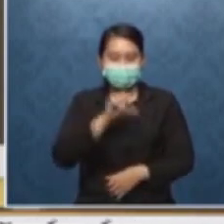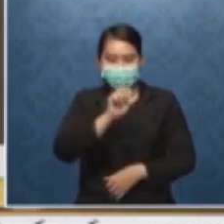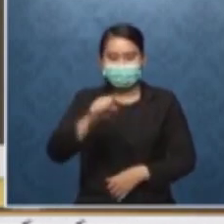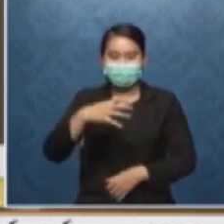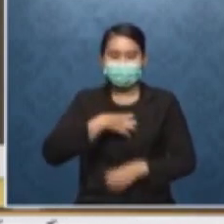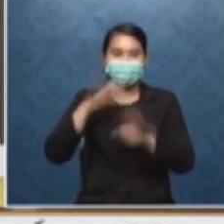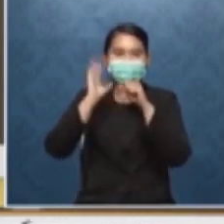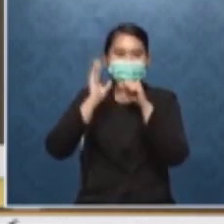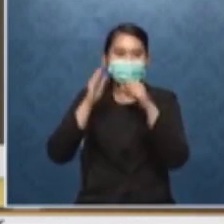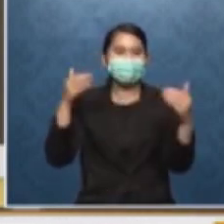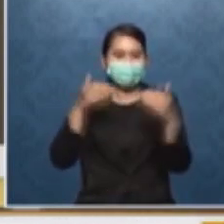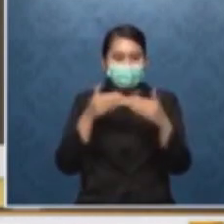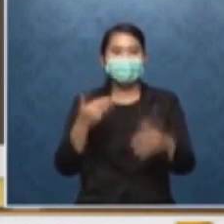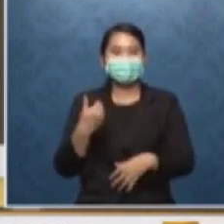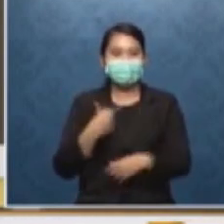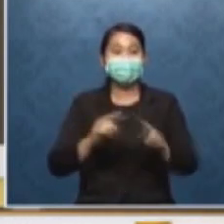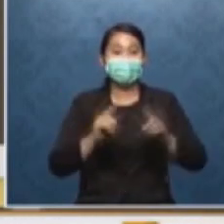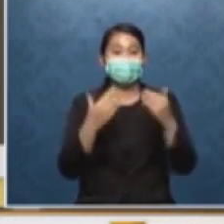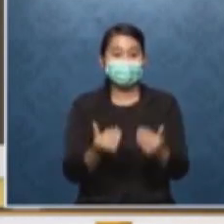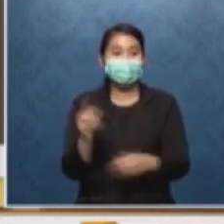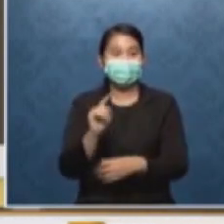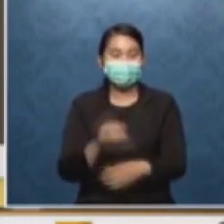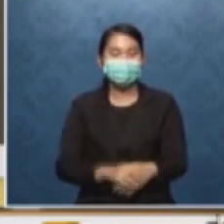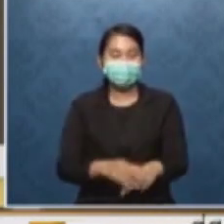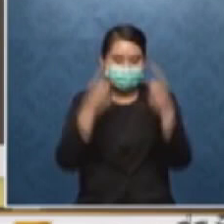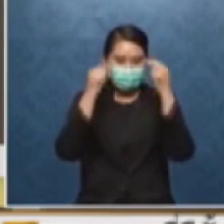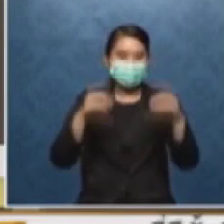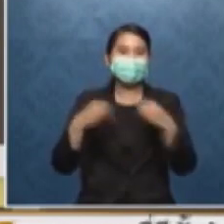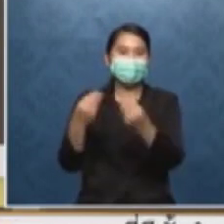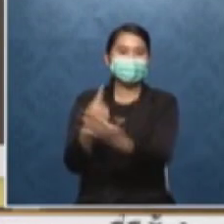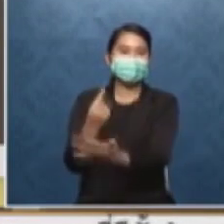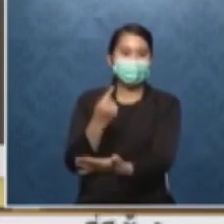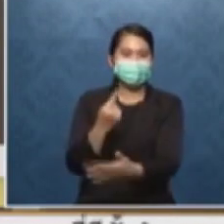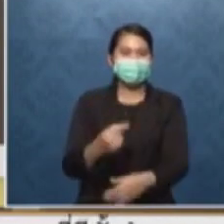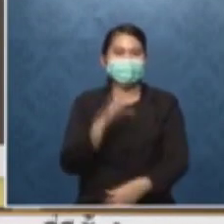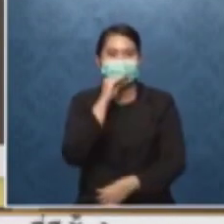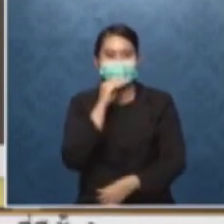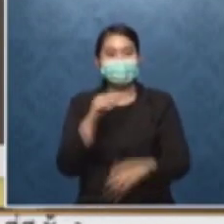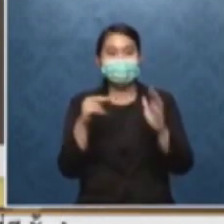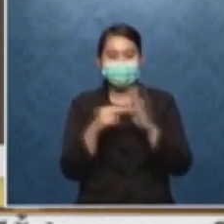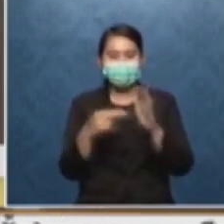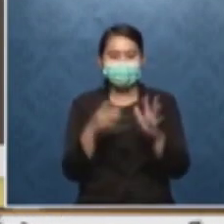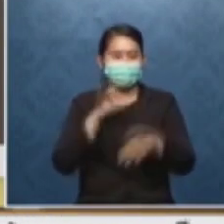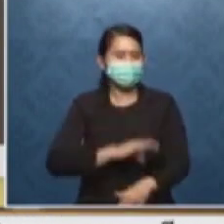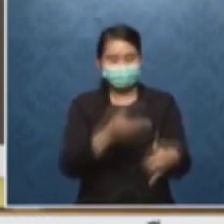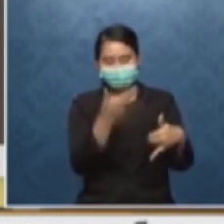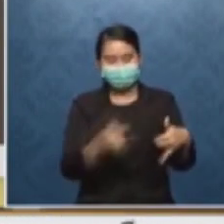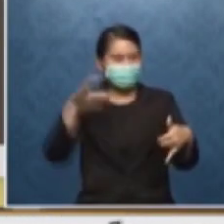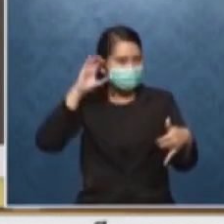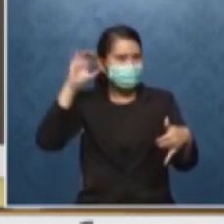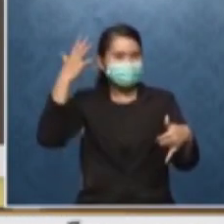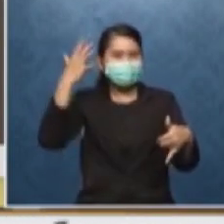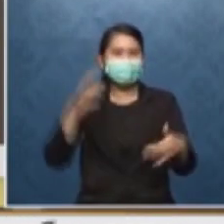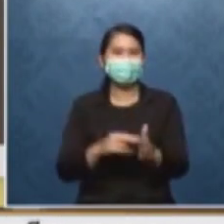ที่กู้เงินคนที่ใช้เงินตัวจริงแต่วันนี้ท่านจะให้องคาพยพของท่านมามันก็เลยไม่เหลือความไว้วางใจอะไรอยู่แล้ว